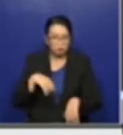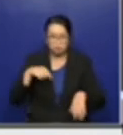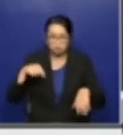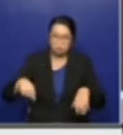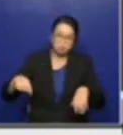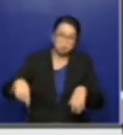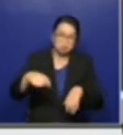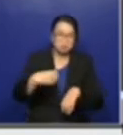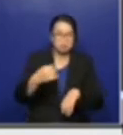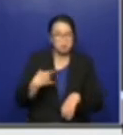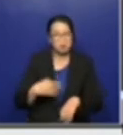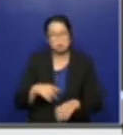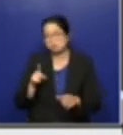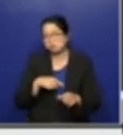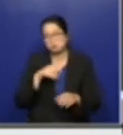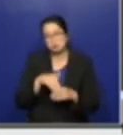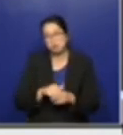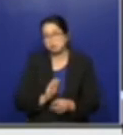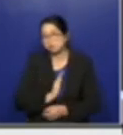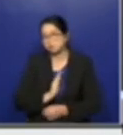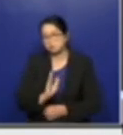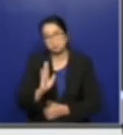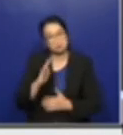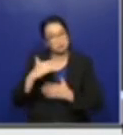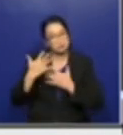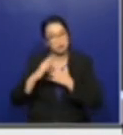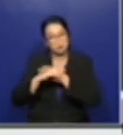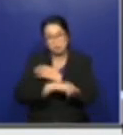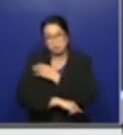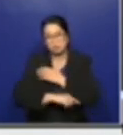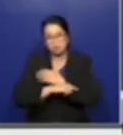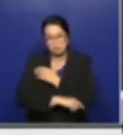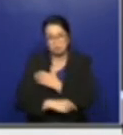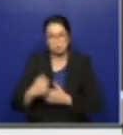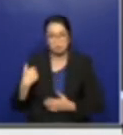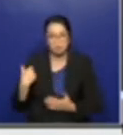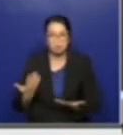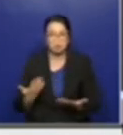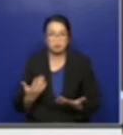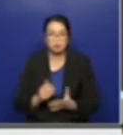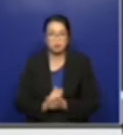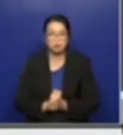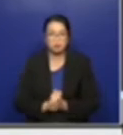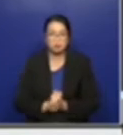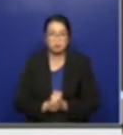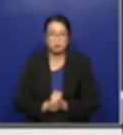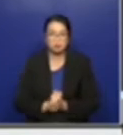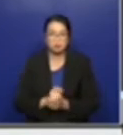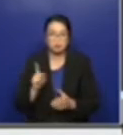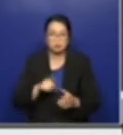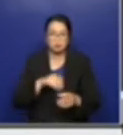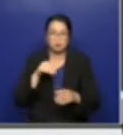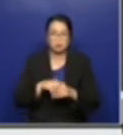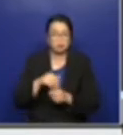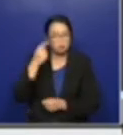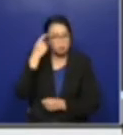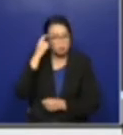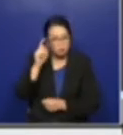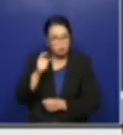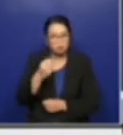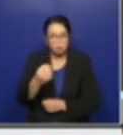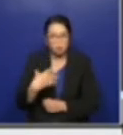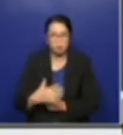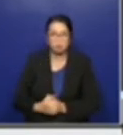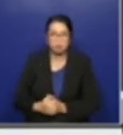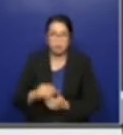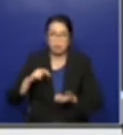ว่าการเลือกตั้งไม่มีความบริสุทธิ์ยุติธรรมเนี่ยการรูปประเทศก็ต้องไปถึงการเลือกตั้งด้วยนะครับท่านว่าท่านติดขัดมีปัญหาไม่สามารถท